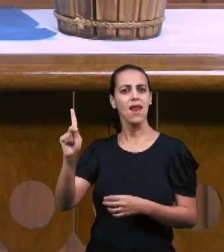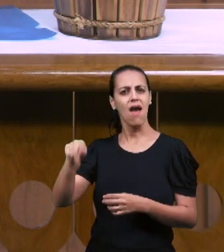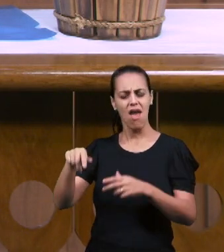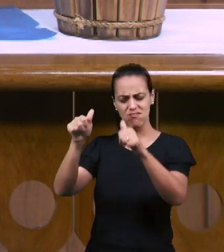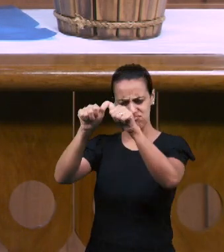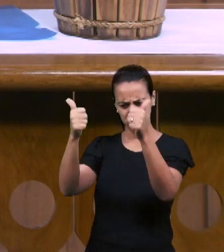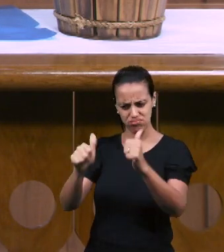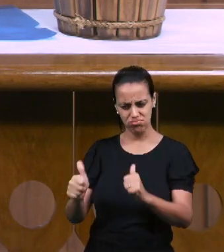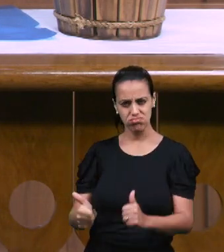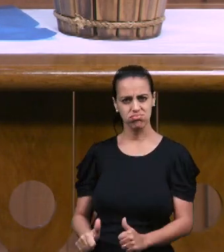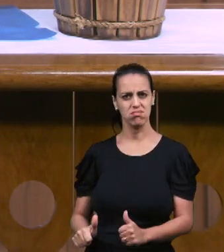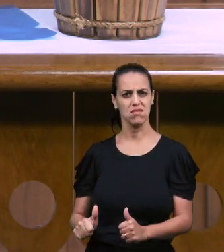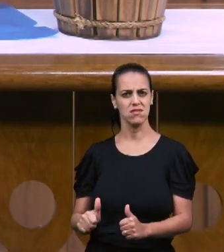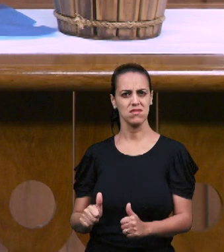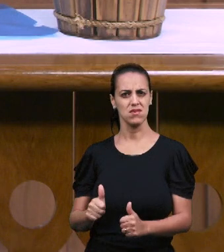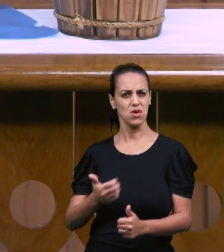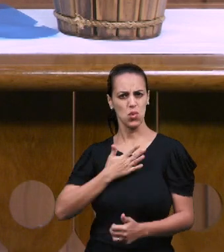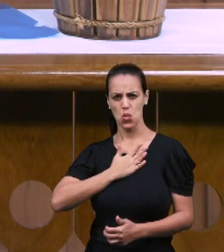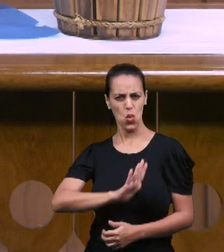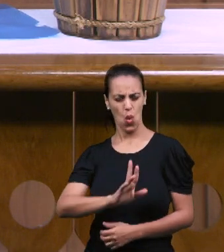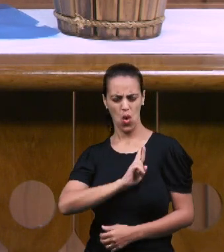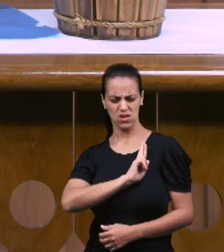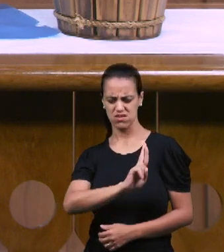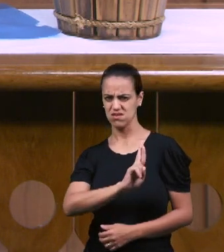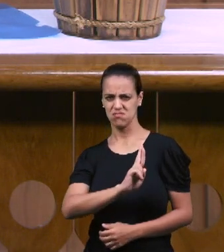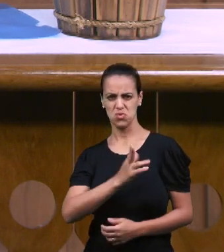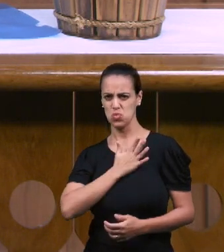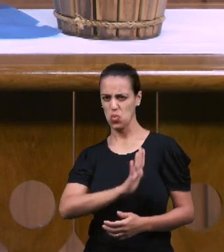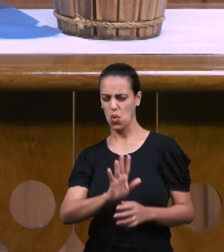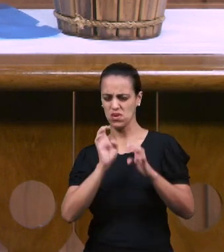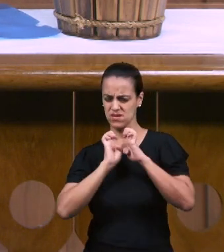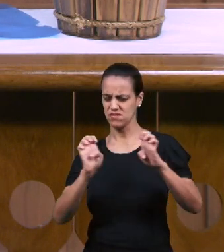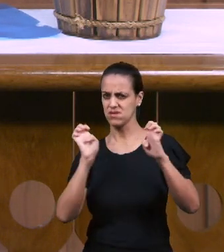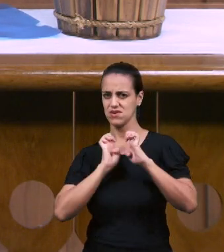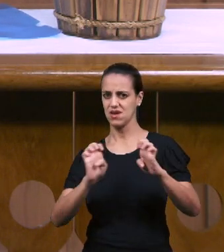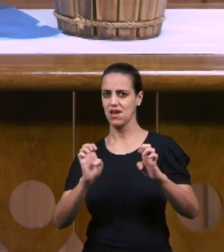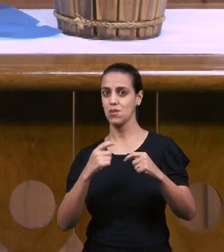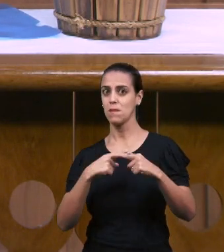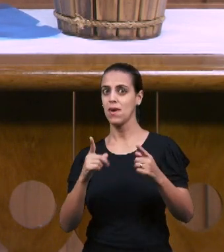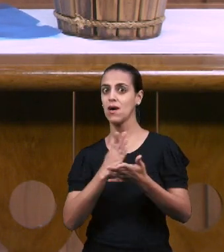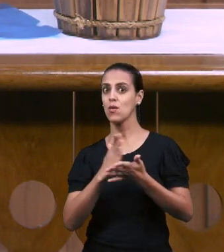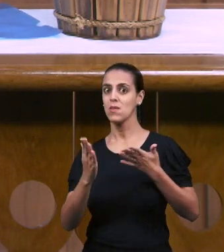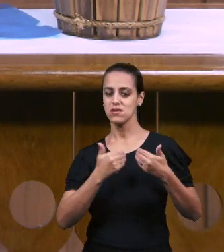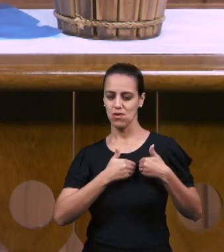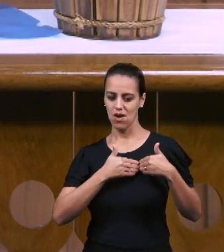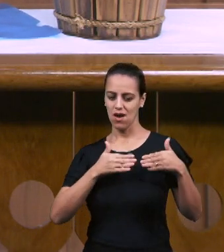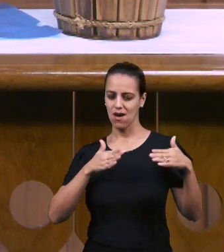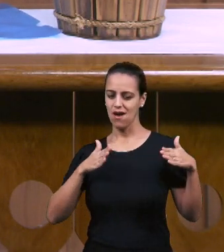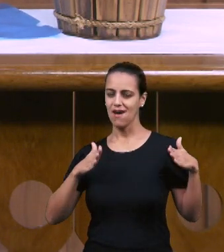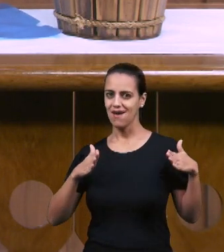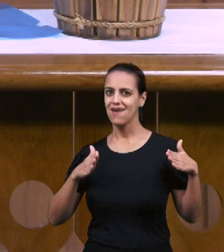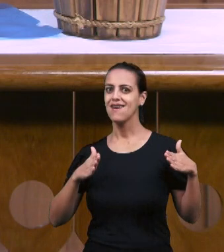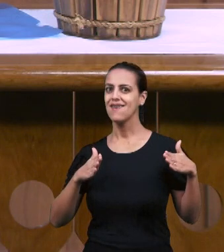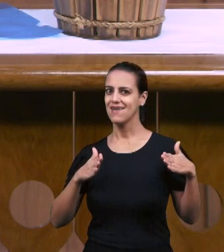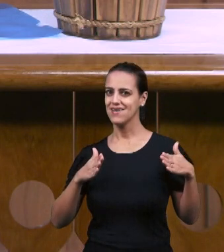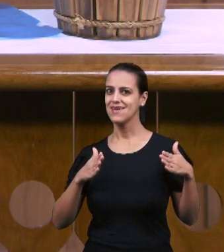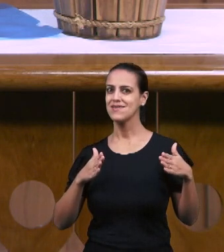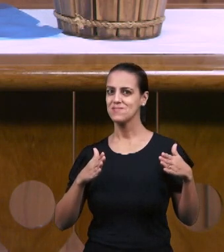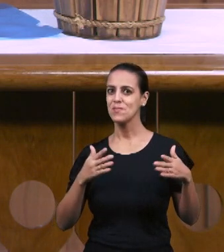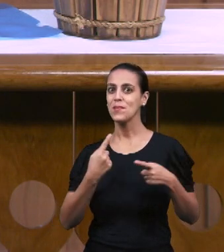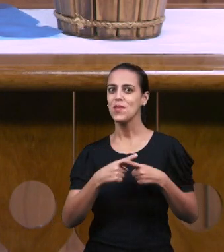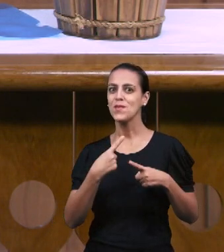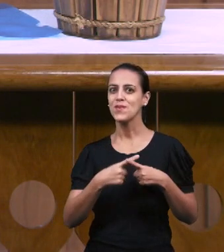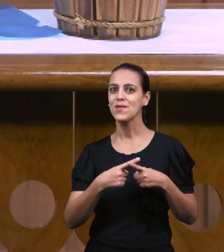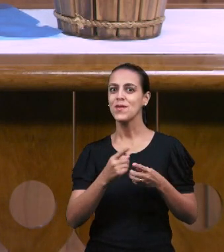résistant à l'évangile dans les derniers jours, a un cœur ouvert parce qu'il a commencé à entendre